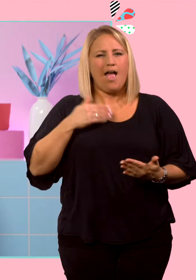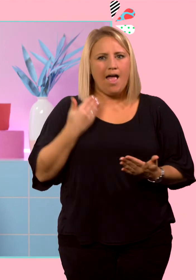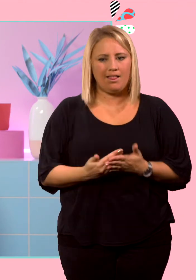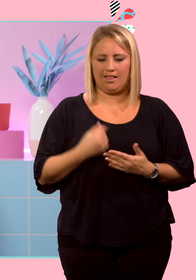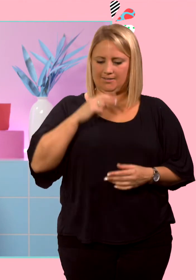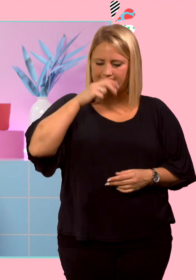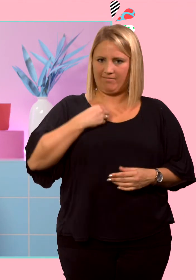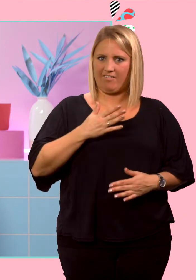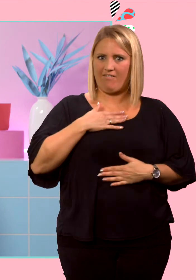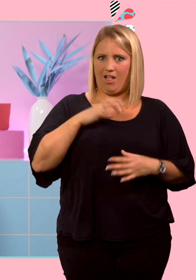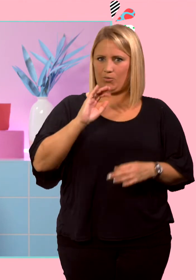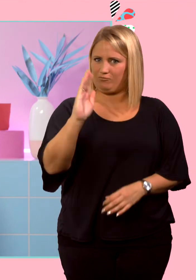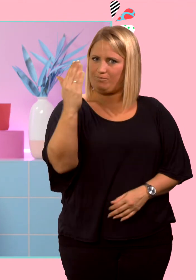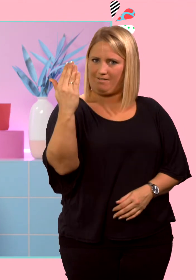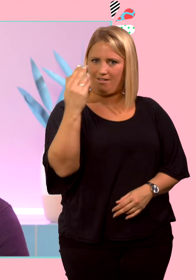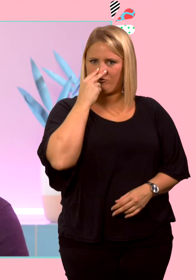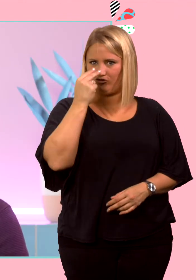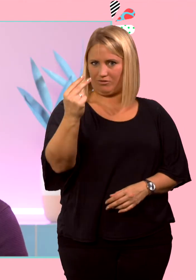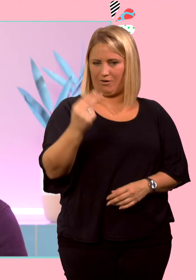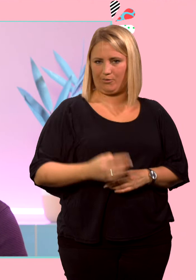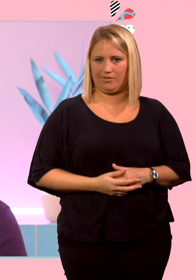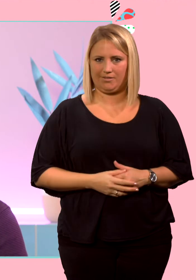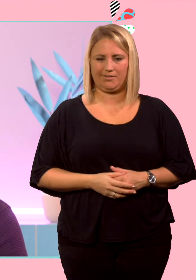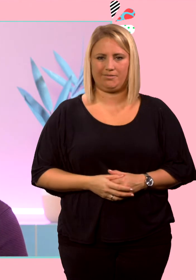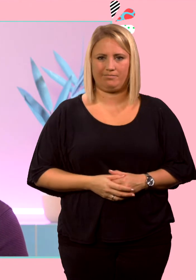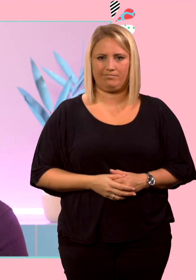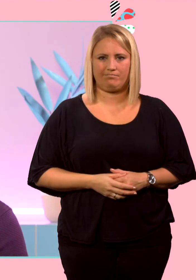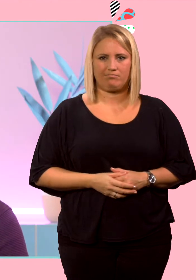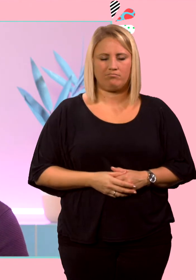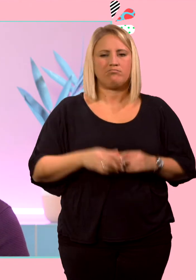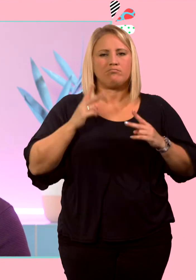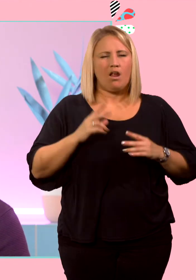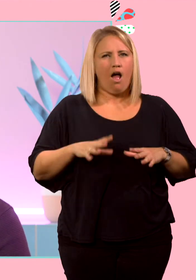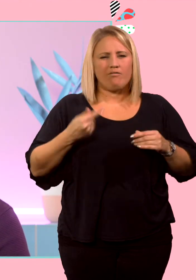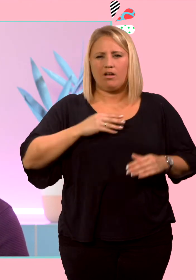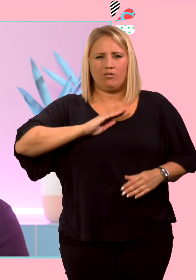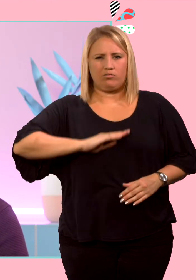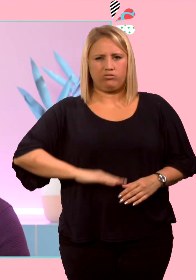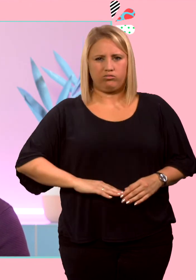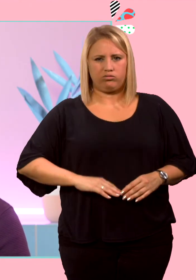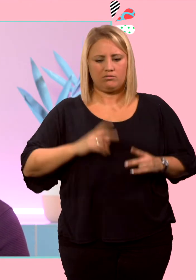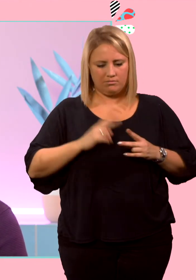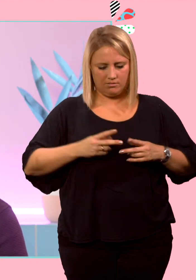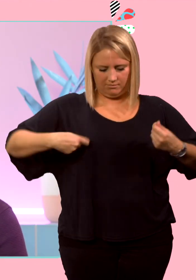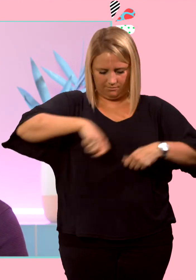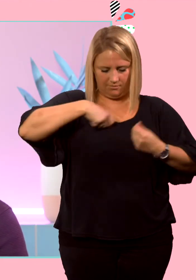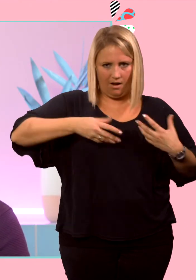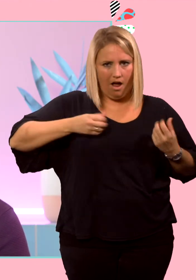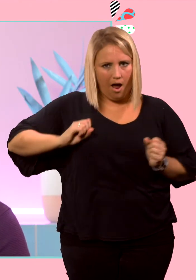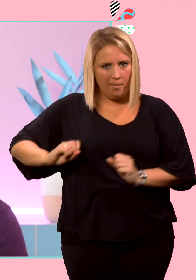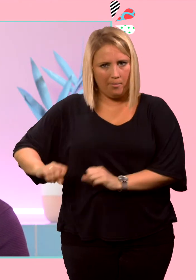mochte, was ich im Spiegelbild gesehen habe. Ich glaube, die erste richtige Erleichterung kam, wie sie das halt alles runtergenommen haben. Es war